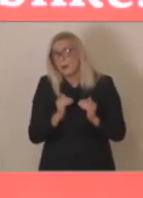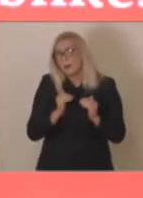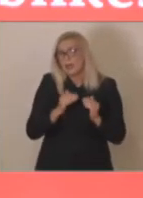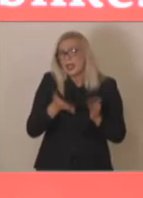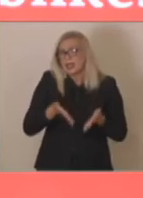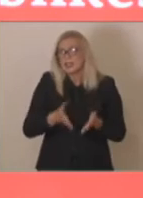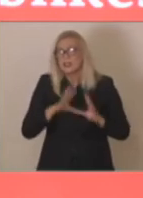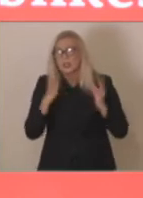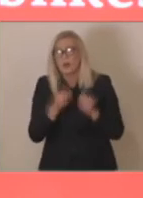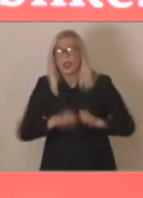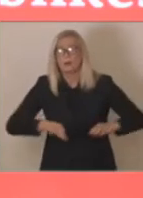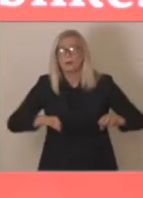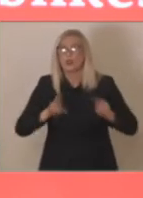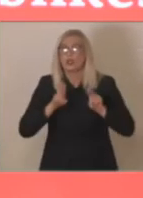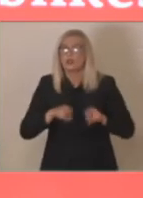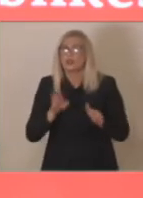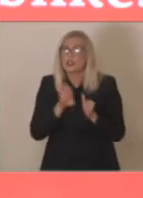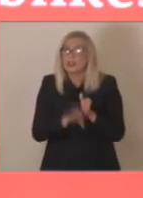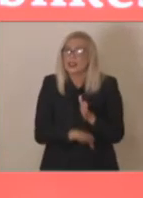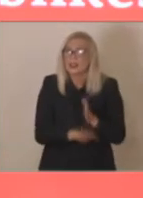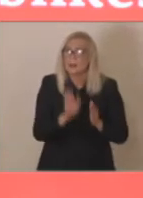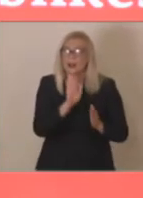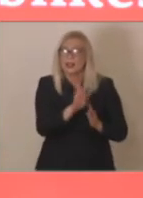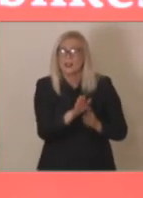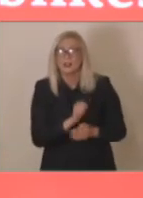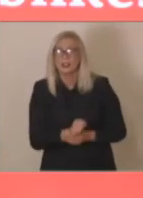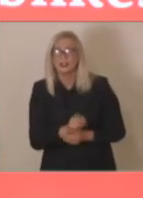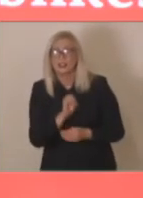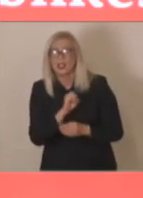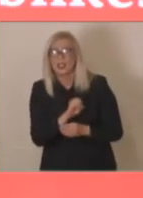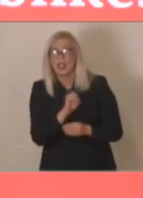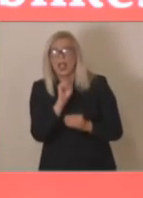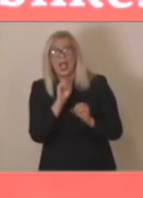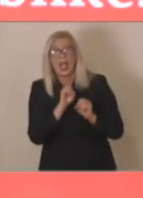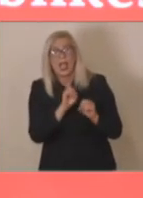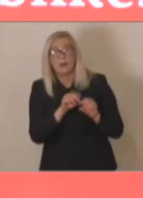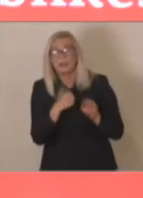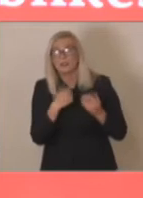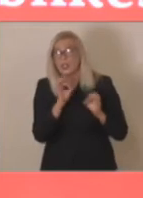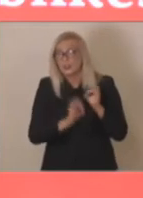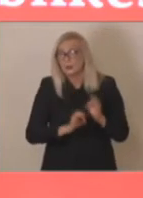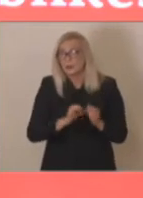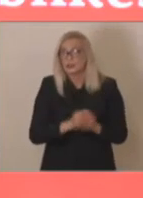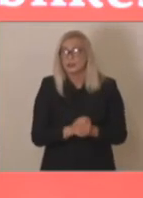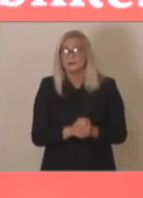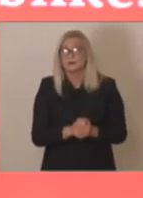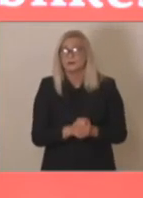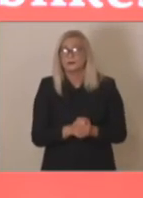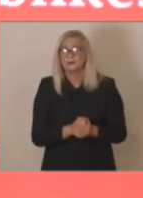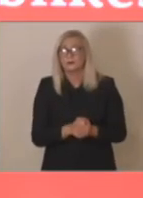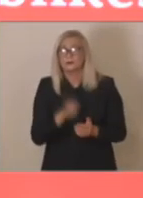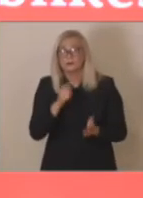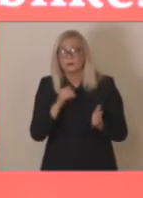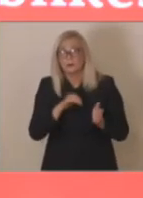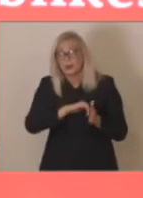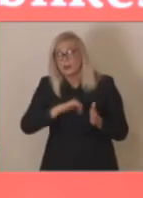Сите овие проекти може да ги намалат вашите емисии за 60%, и не само тоа, туку и да го